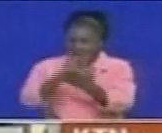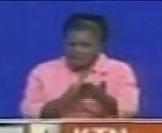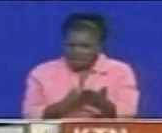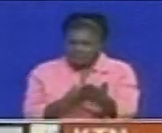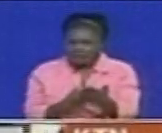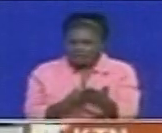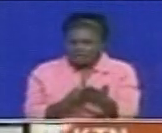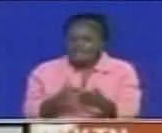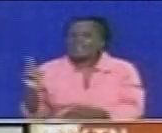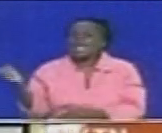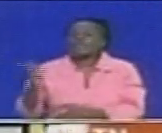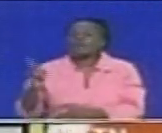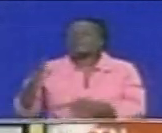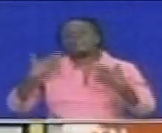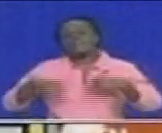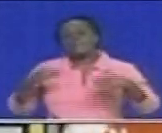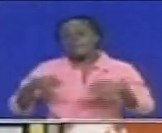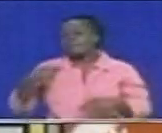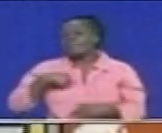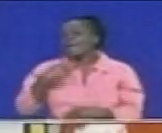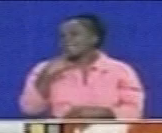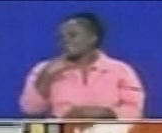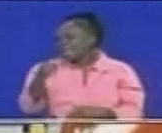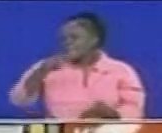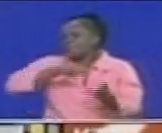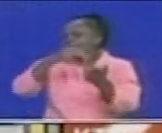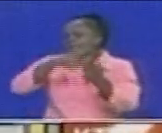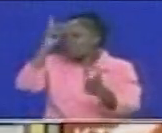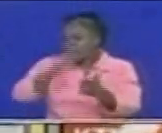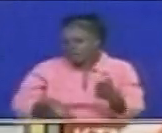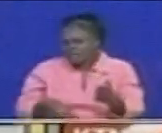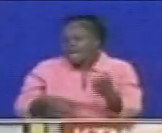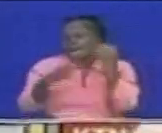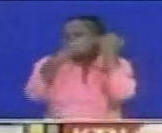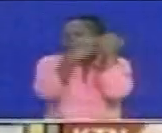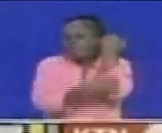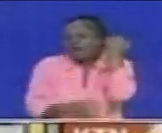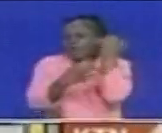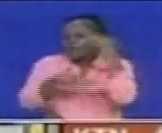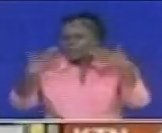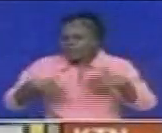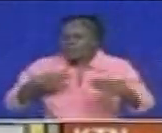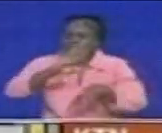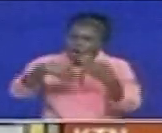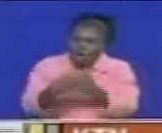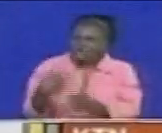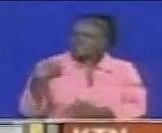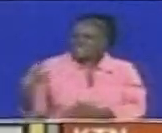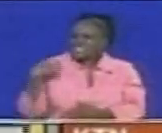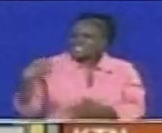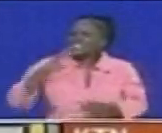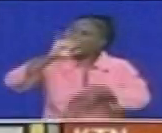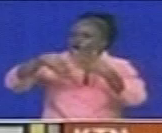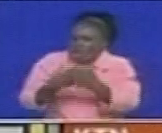wana Nairobi, nikisema wana Nairobi namaanisha maskini wote, matajiri wote, na watu wa viongo wa